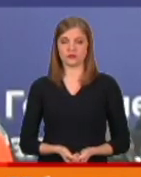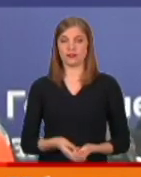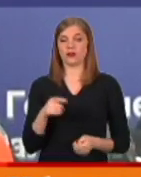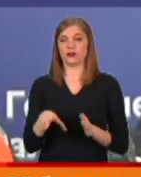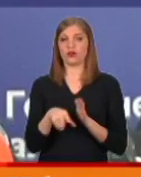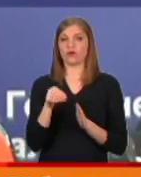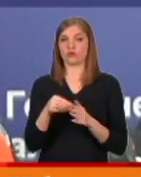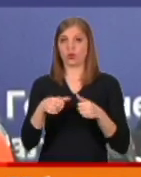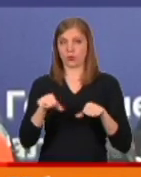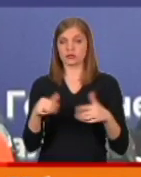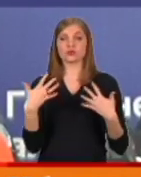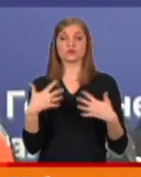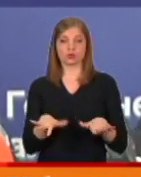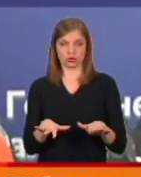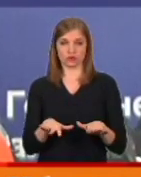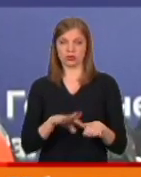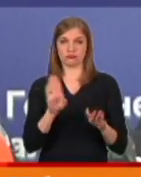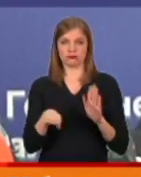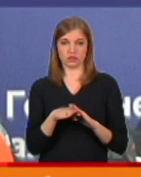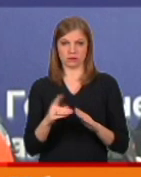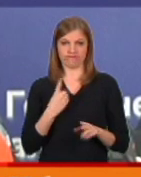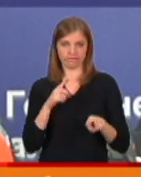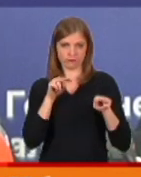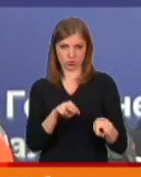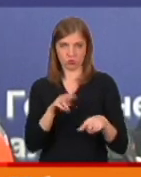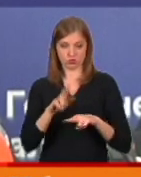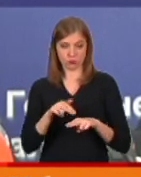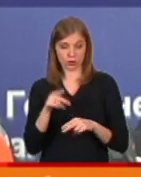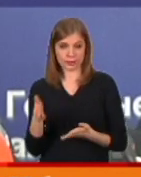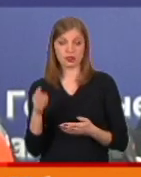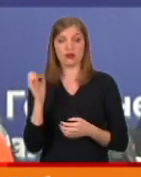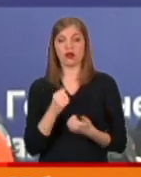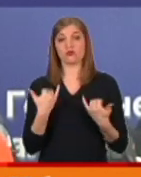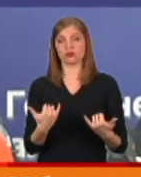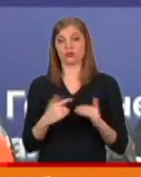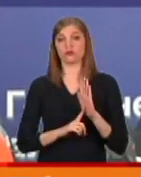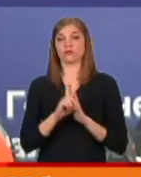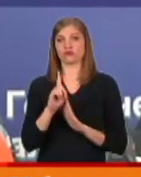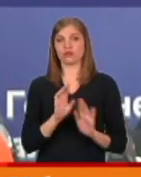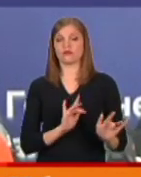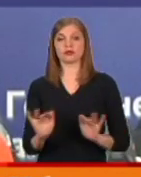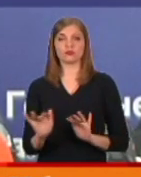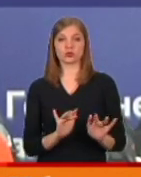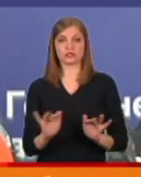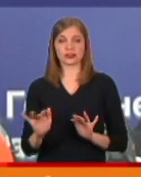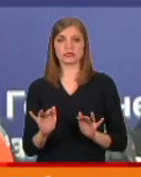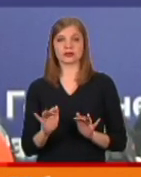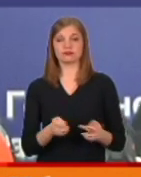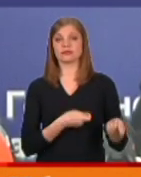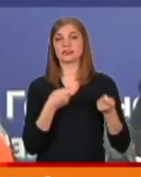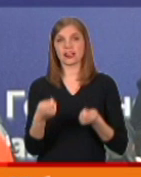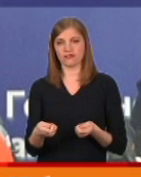Окружні виборчі комісії вже взяті під охорону поліцією. Сьогодні почався процес